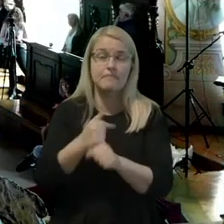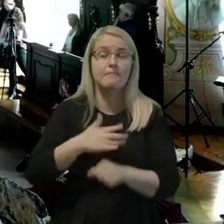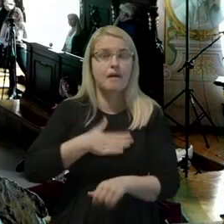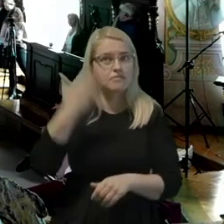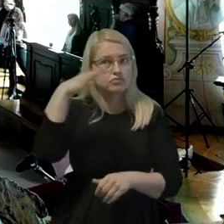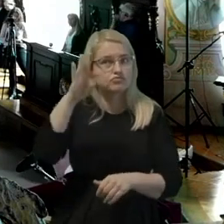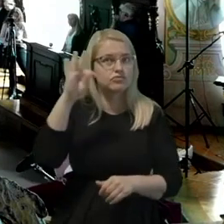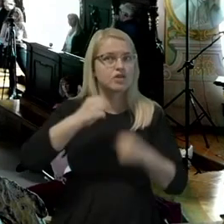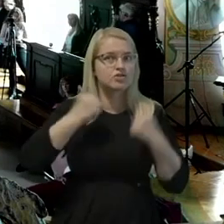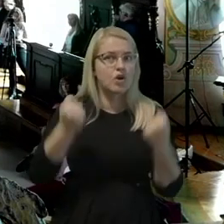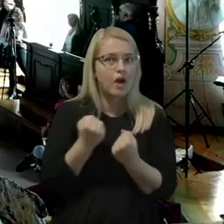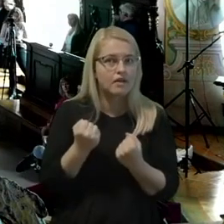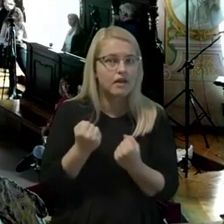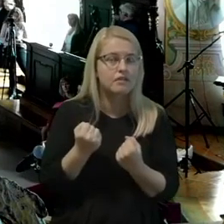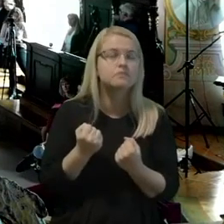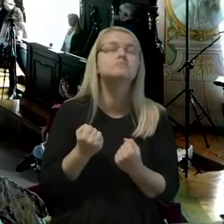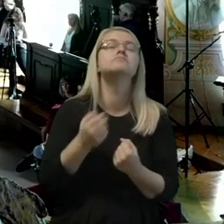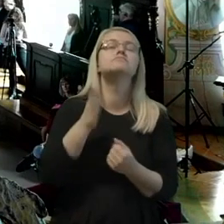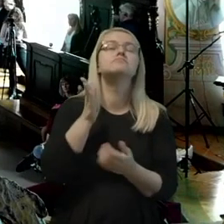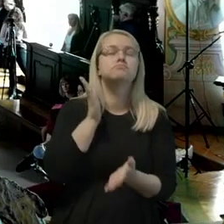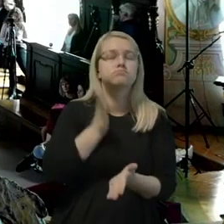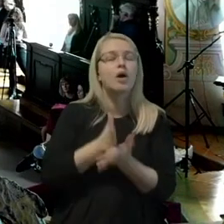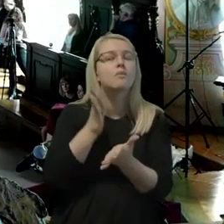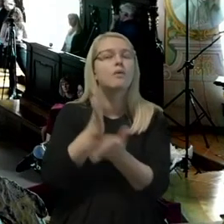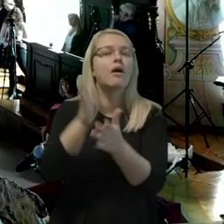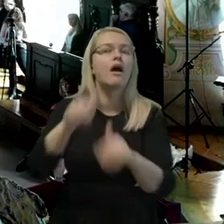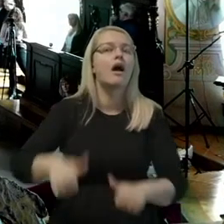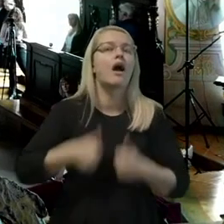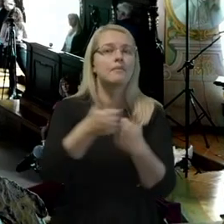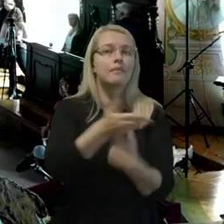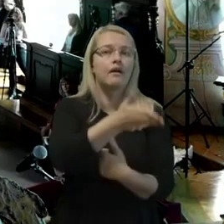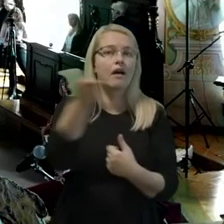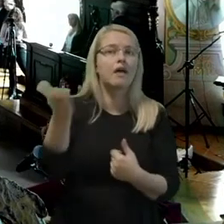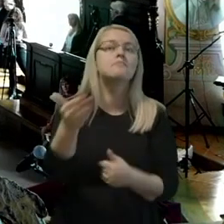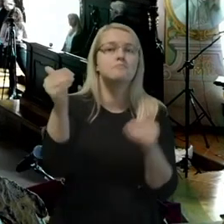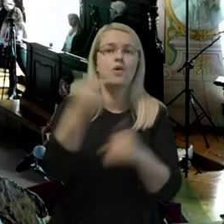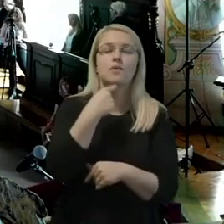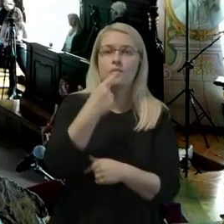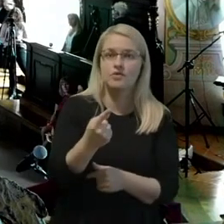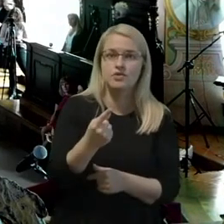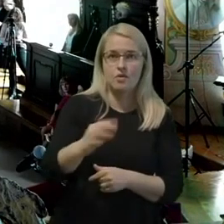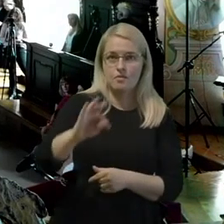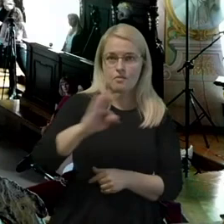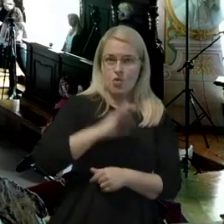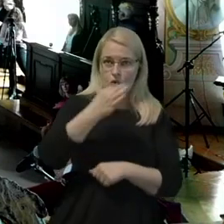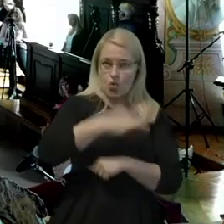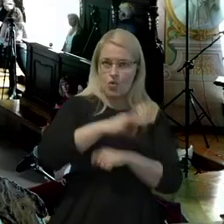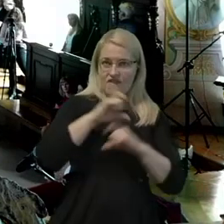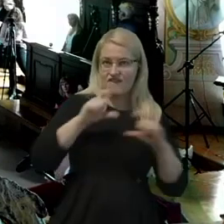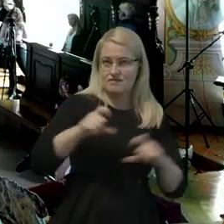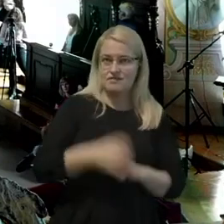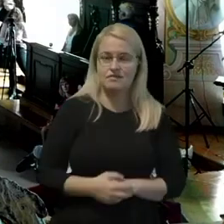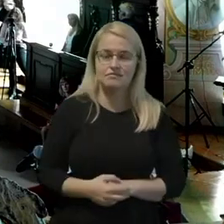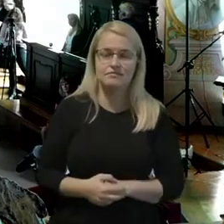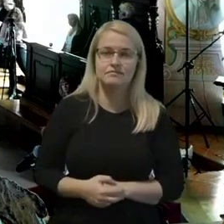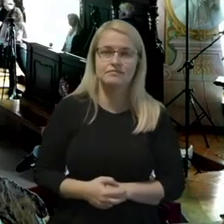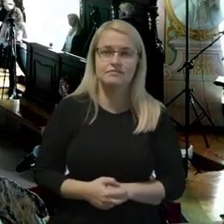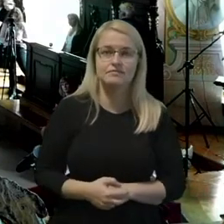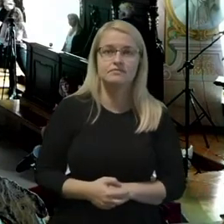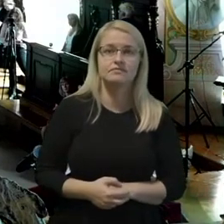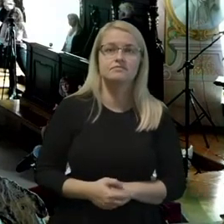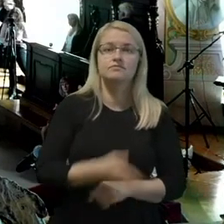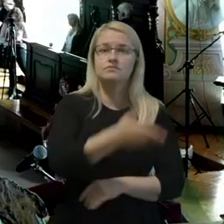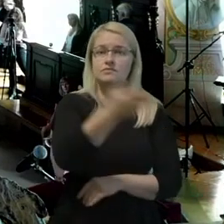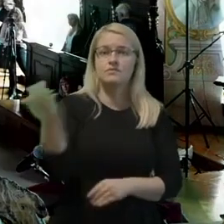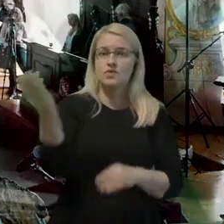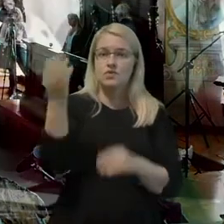pewnym stopniu, przyczynią się do tego, abyście mogli Państwo powiedzieć mój uniwersytet. Drogie